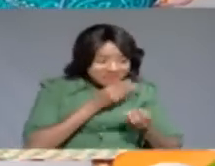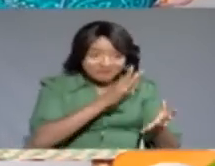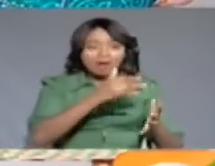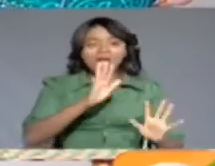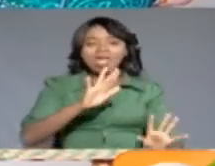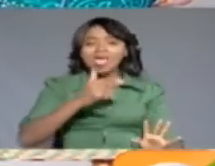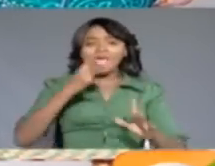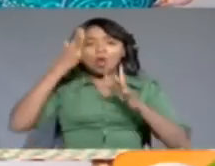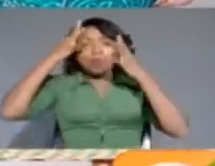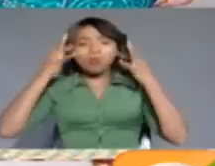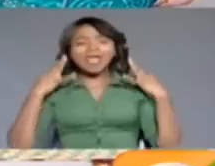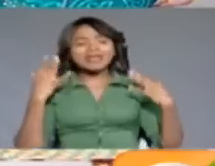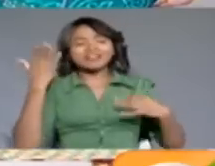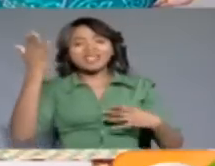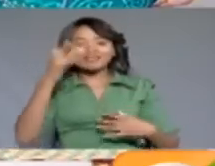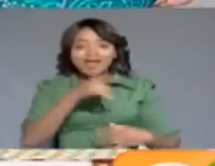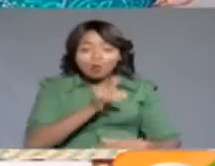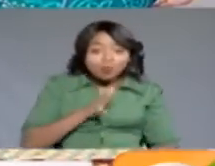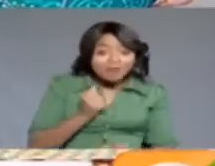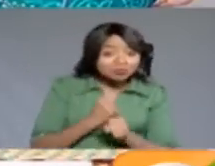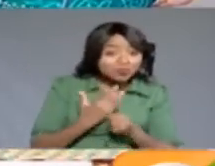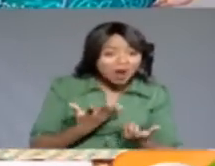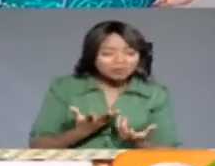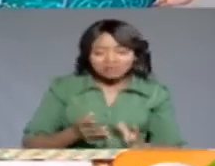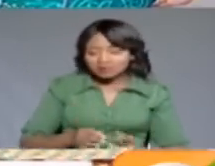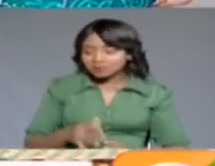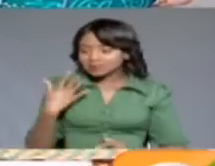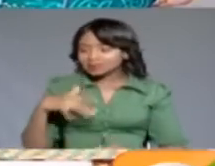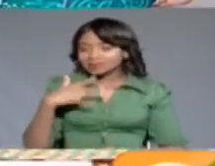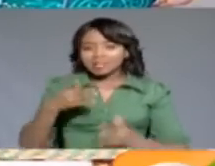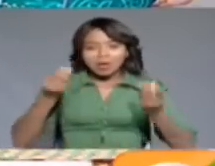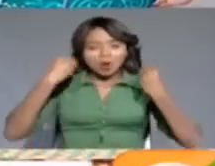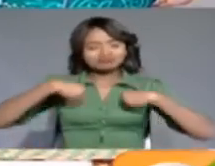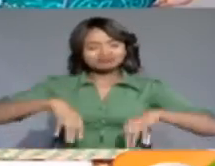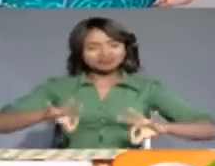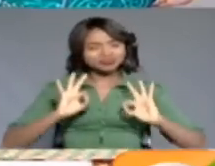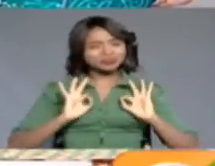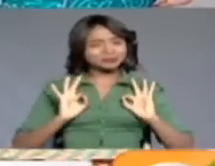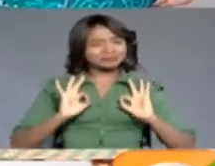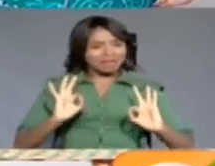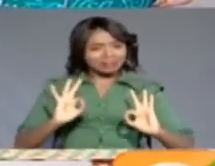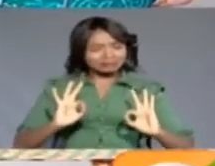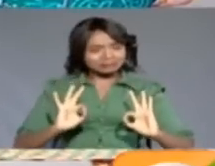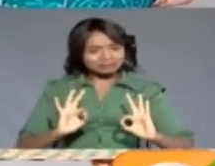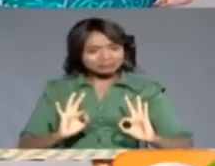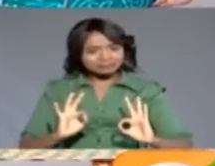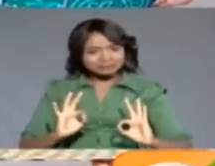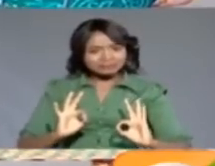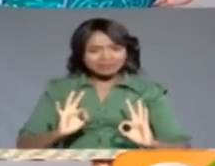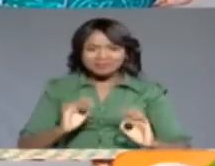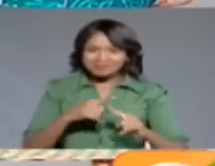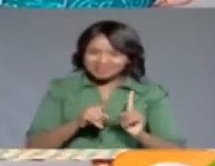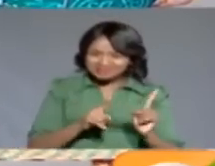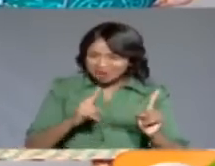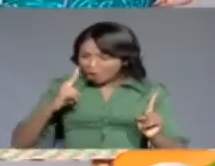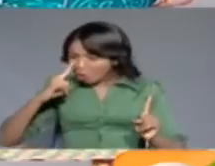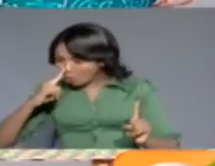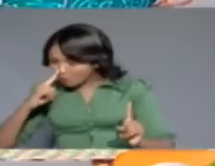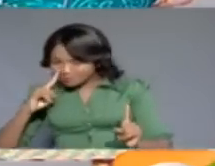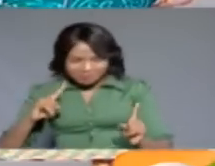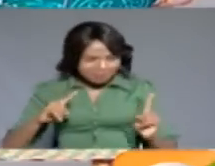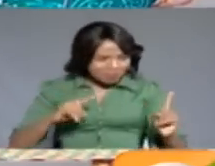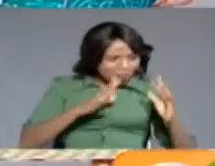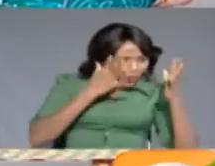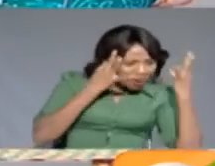Anaenda masandukuni kule anafungua anatoa nguo nzuri ya kupendeza anakwenda nayo kwenye harusi kwenye shule. Sasa unashindwa huyu. Ni kwa